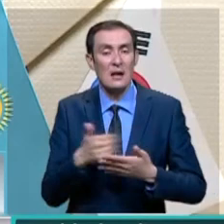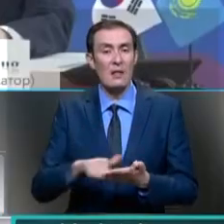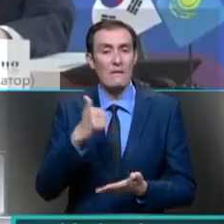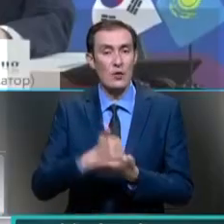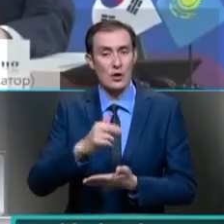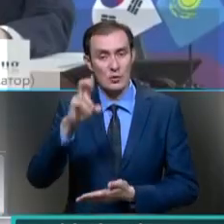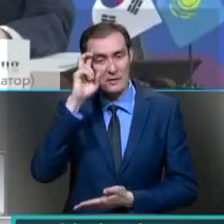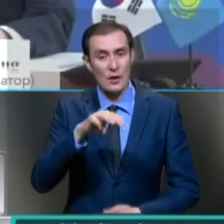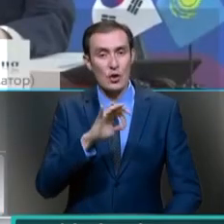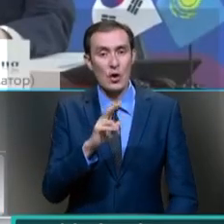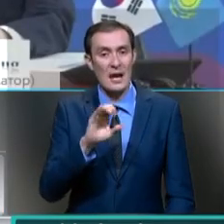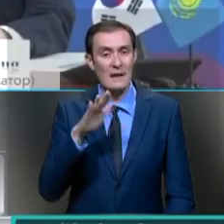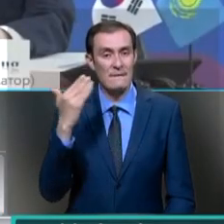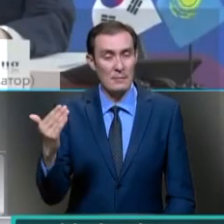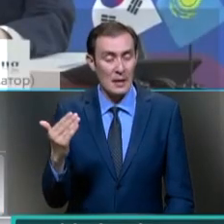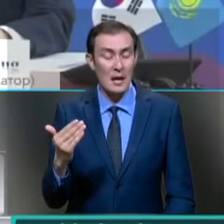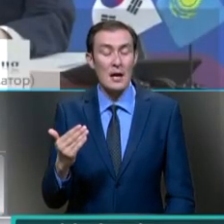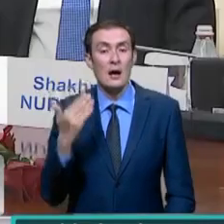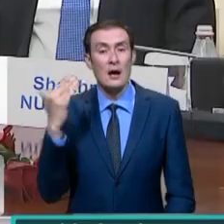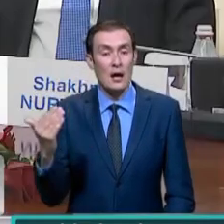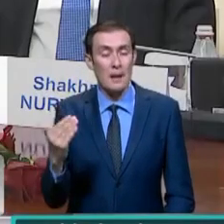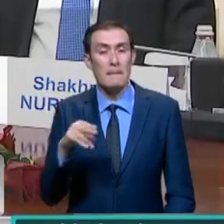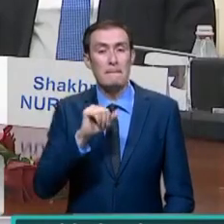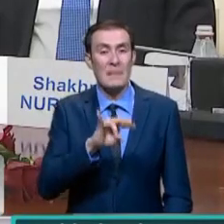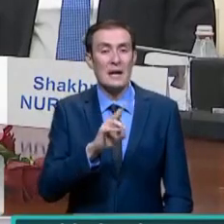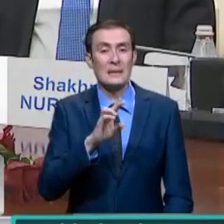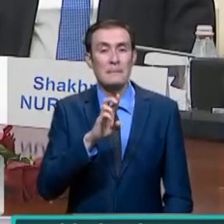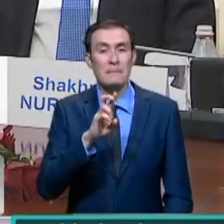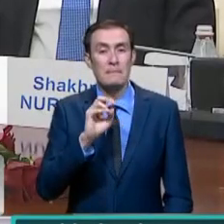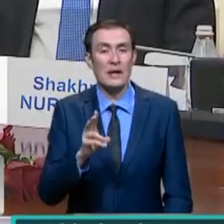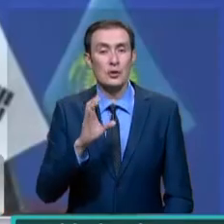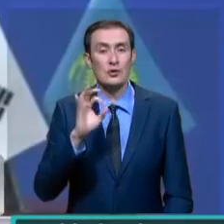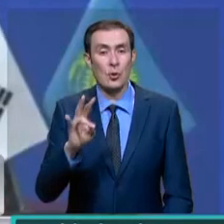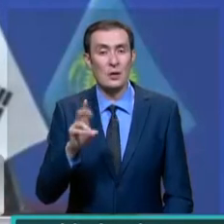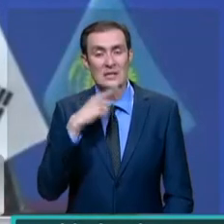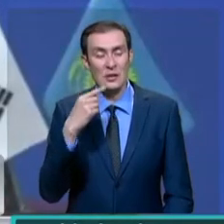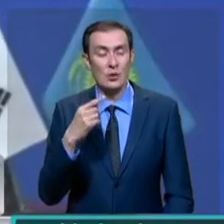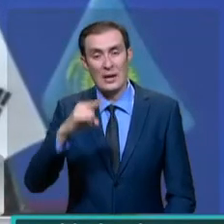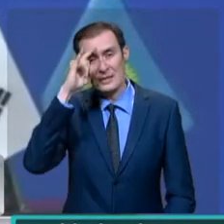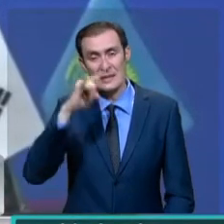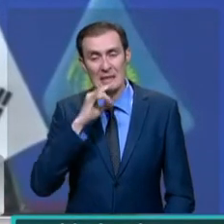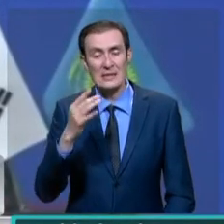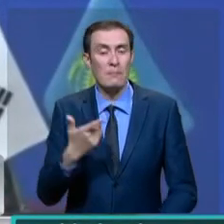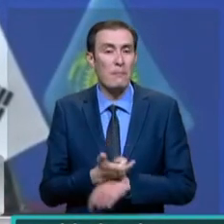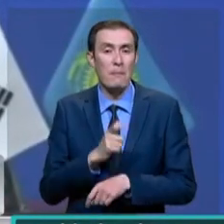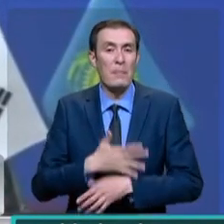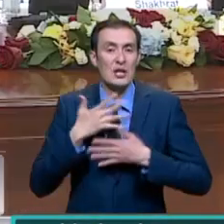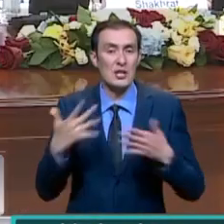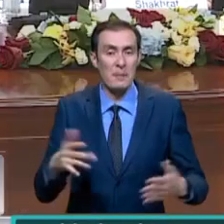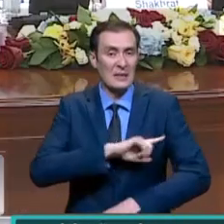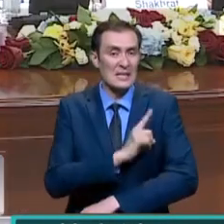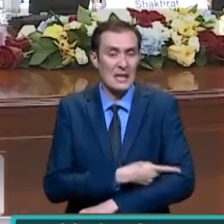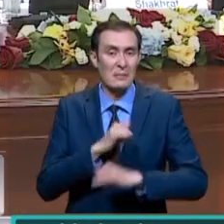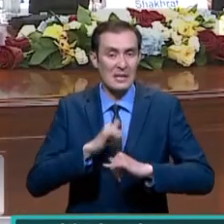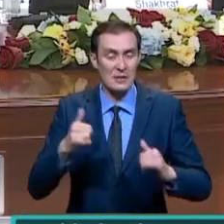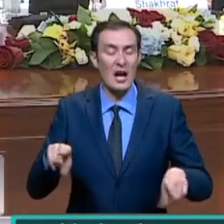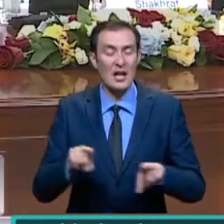государства касым-жомарт он таковым в свою очередь панк poк бен сок назвал казахстан страной с безграничным потенциалом развития